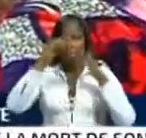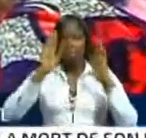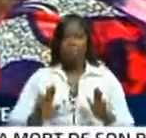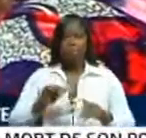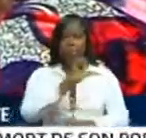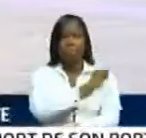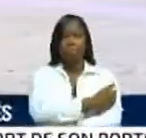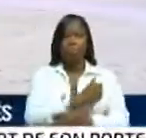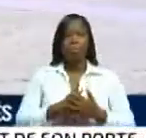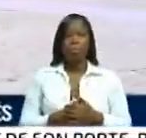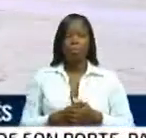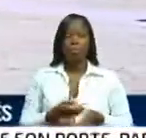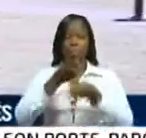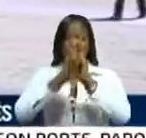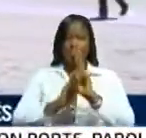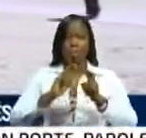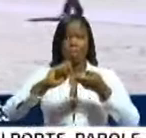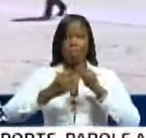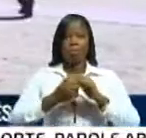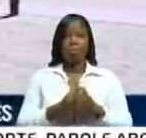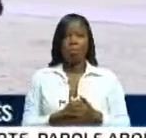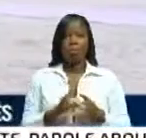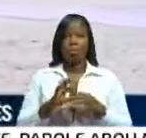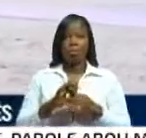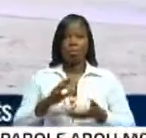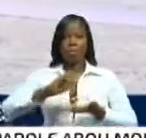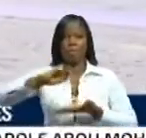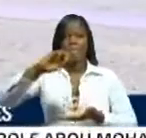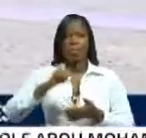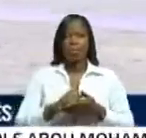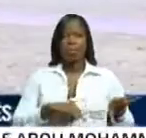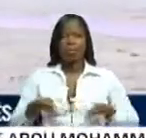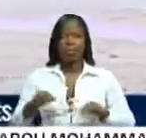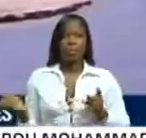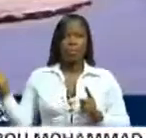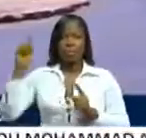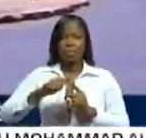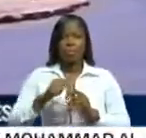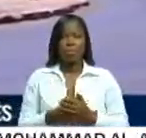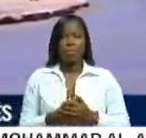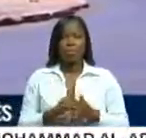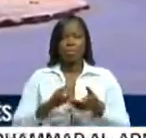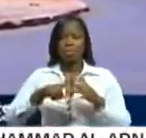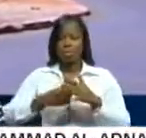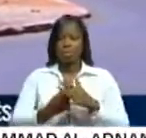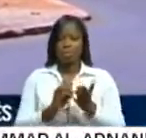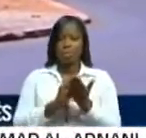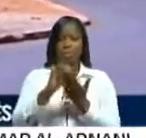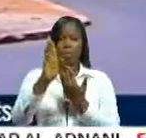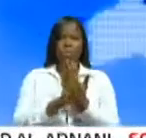en guise de respect des normes du campus se prépare à faire des infections juge frein début octobre